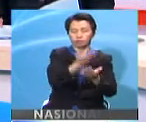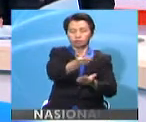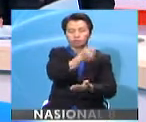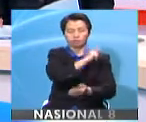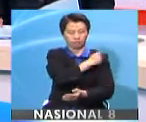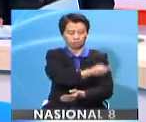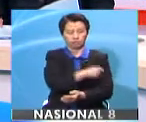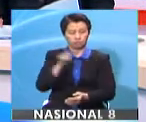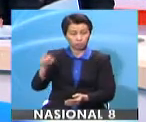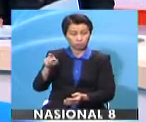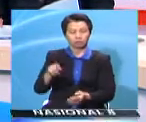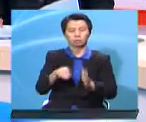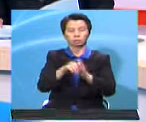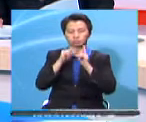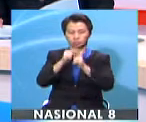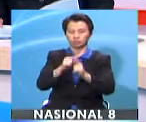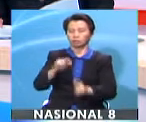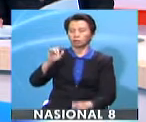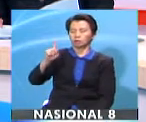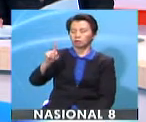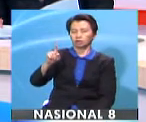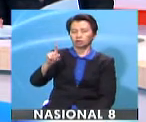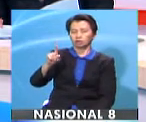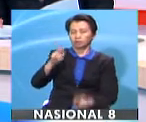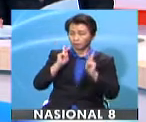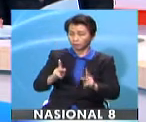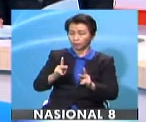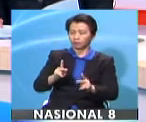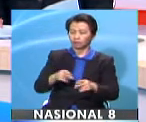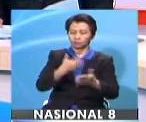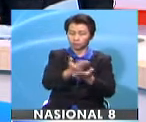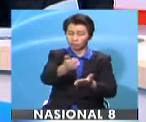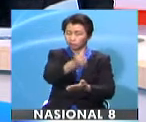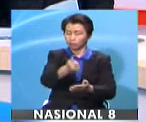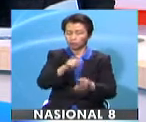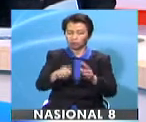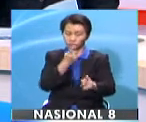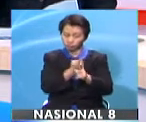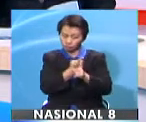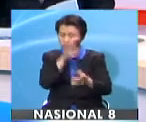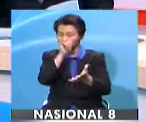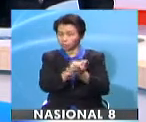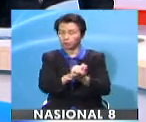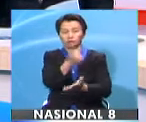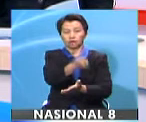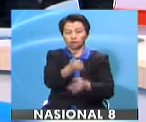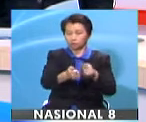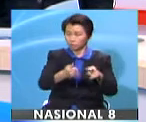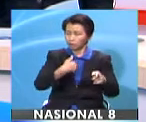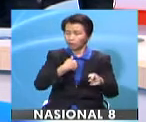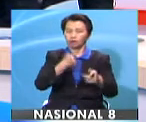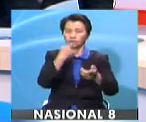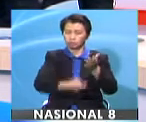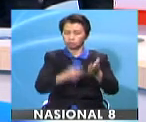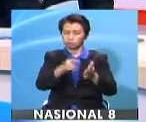tenaganya dalam satu kenyataan 1mdb menegaskan pihaknya hanya membeli aset apabila ia betul-betul yakin aset itu mempunyai